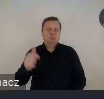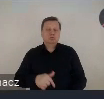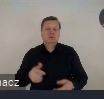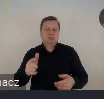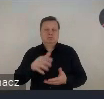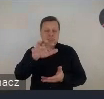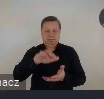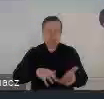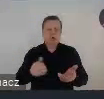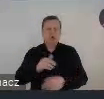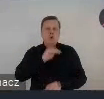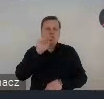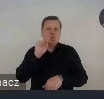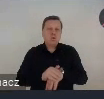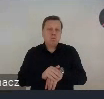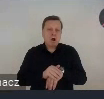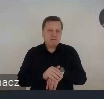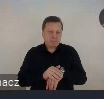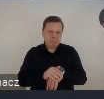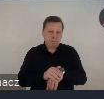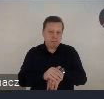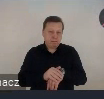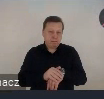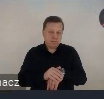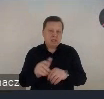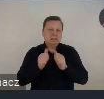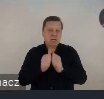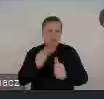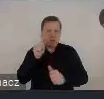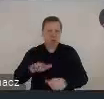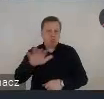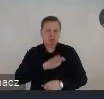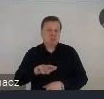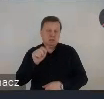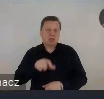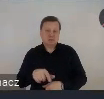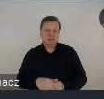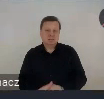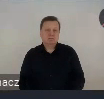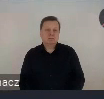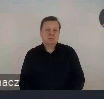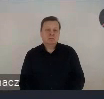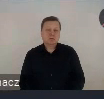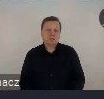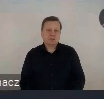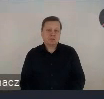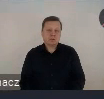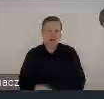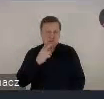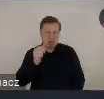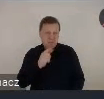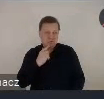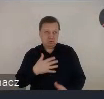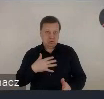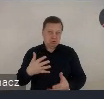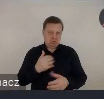na realizację zadania publicznego. To się tak poważnie nazywa,